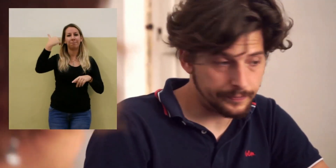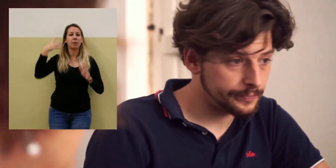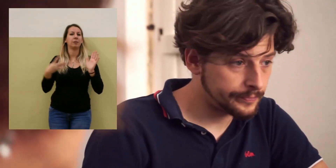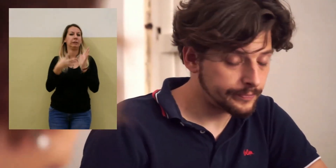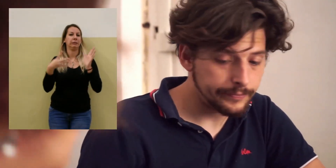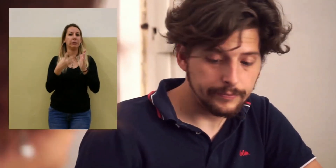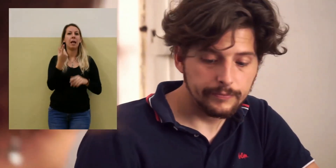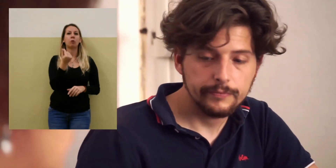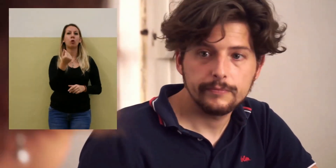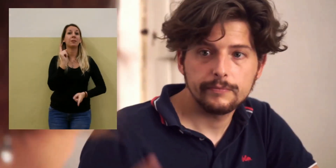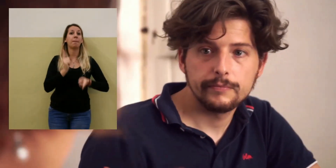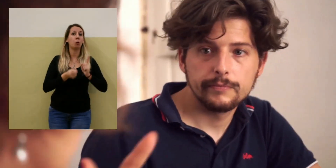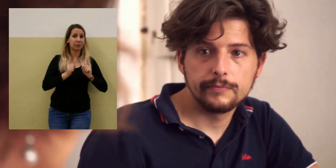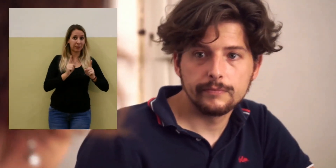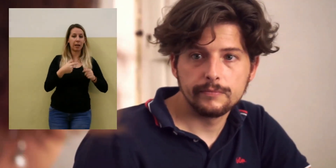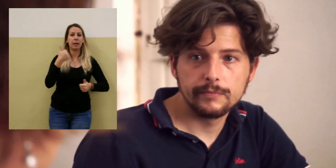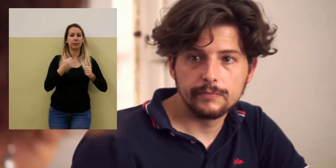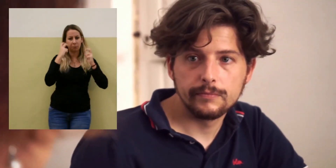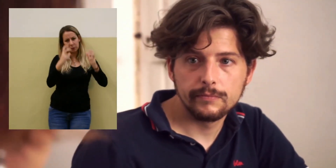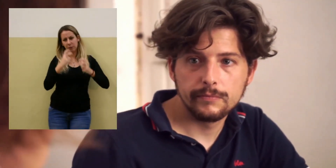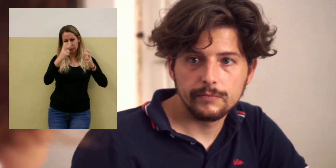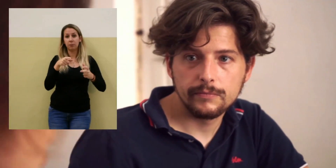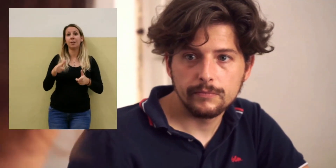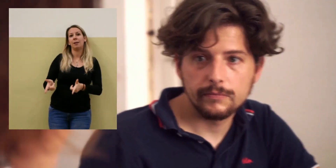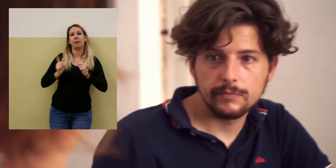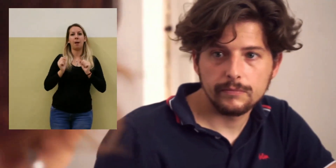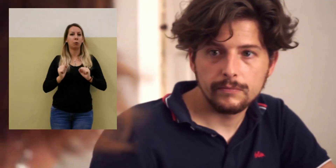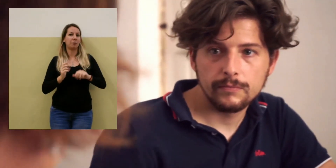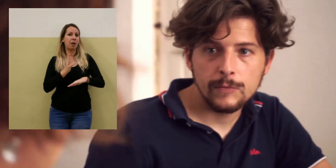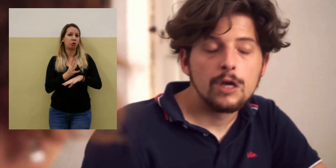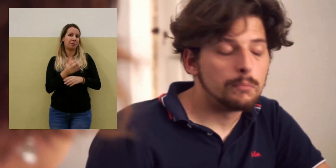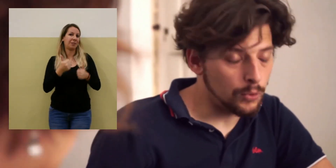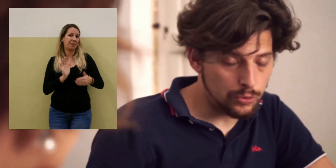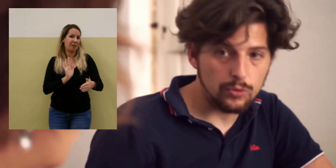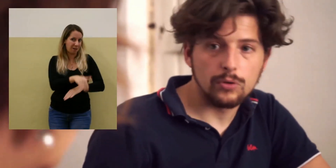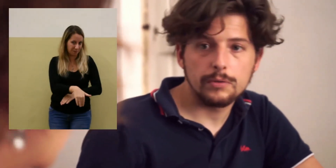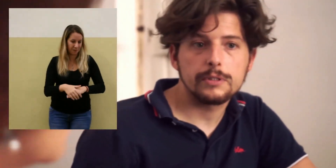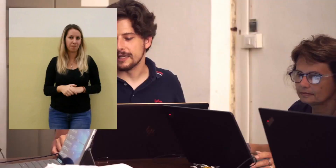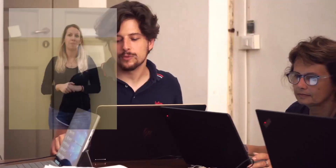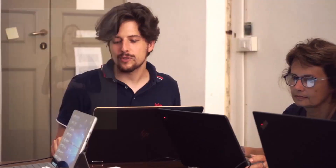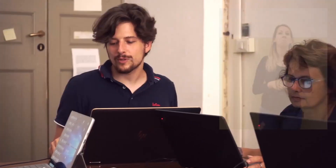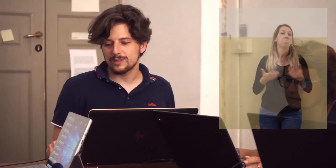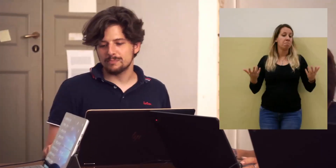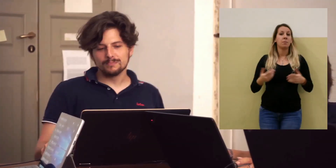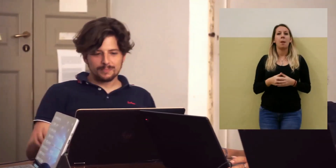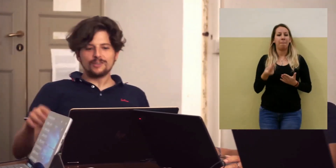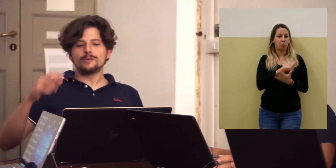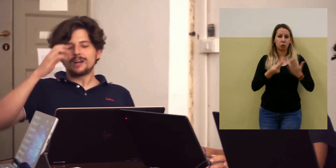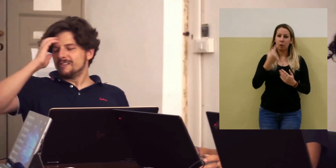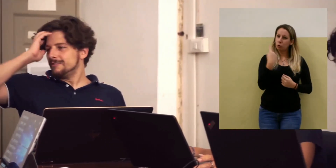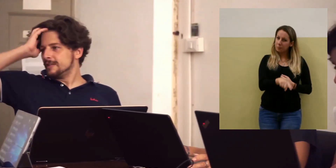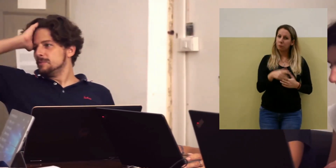Scoprire invece LATEC per me è stata una rivoluzione Perché mi ha permesso di svolgere in maniera molto più efficiente alcuni esami di